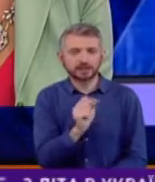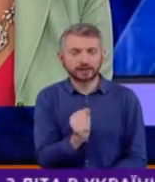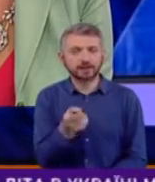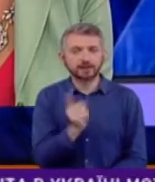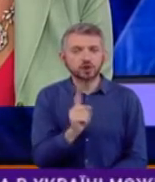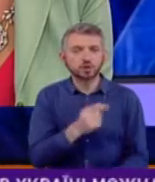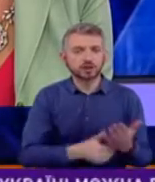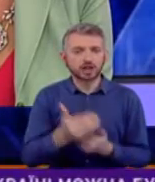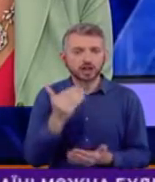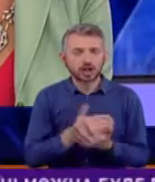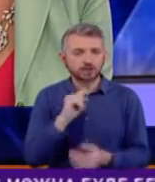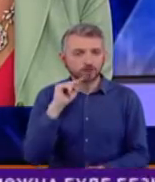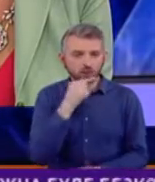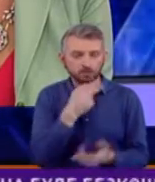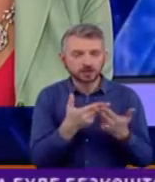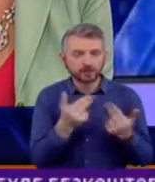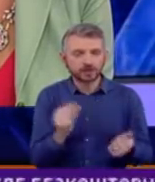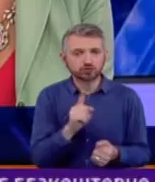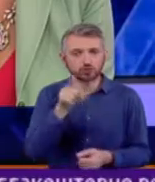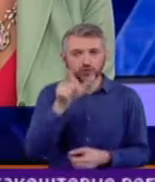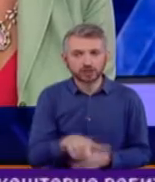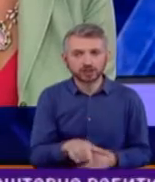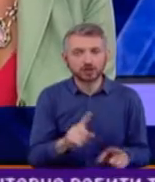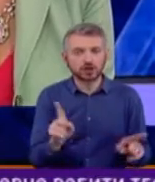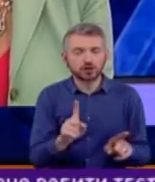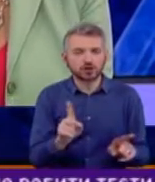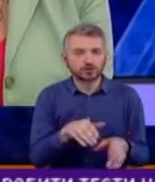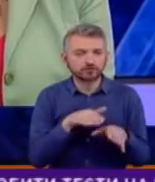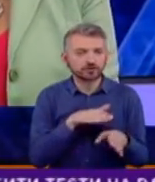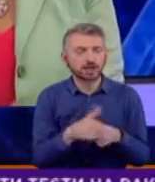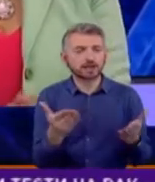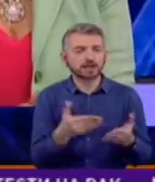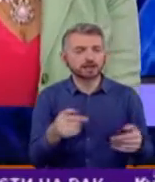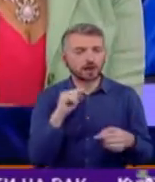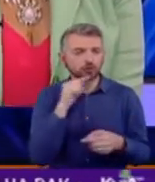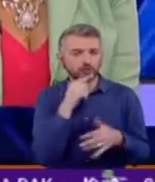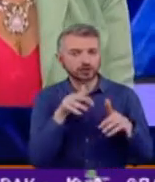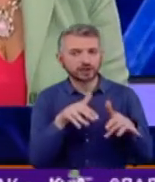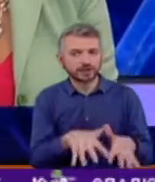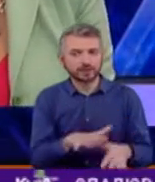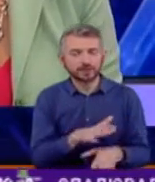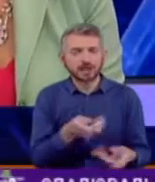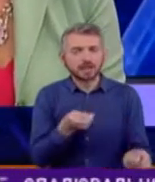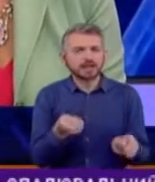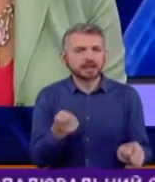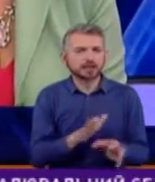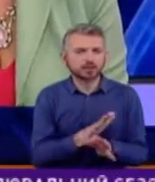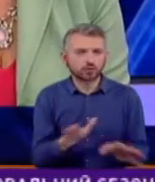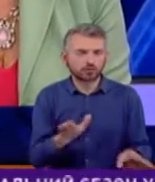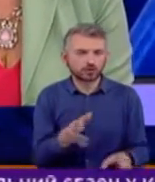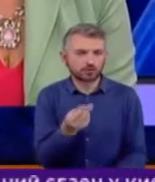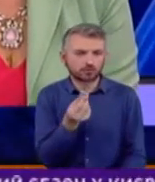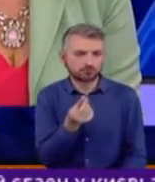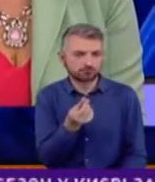що нарешті в економіці визнали, що людина щось вчиняє, якісь економічні дії, не керуючись